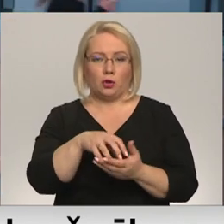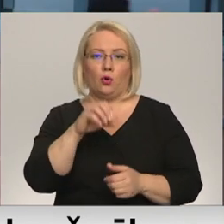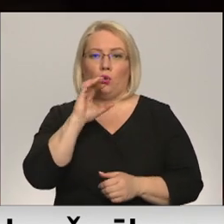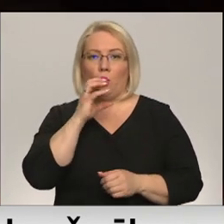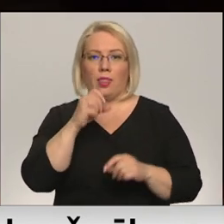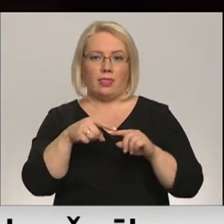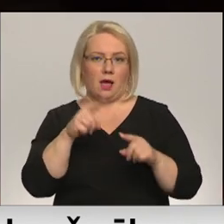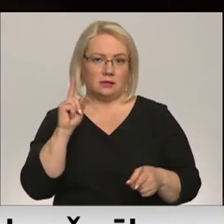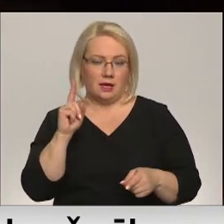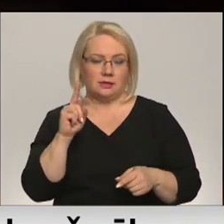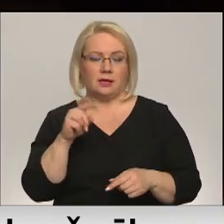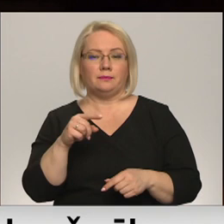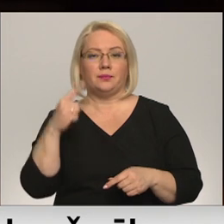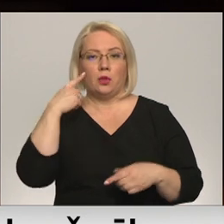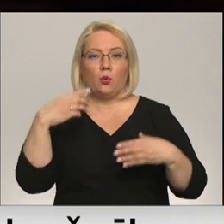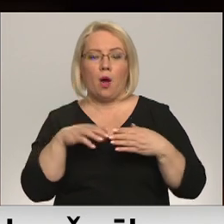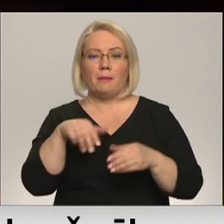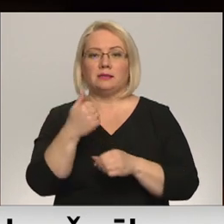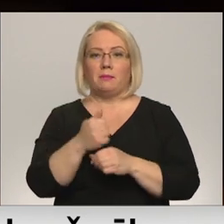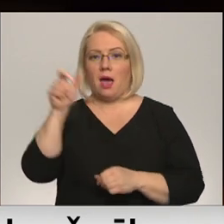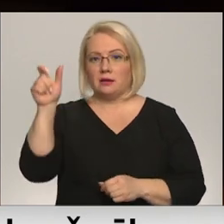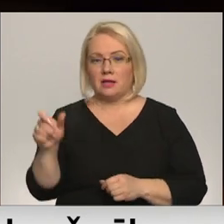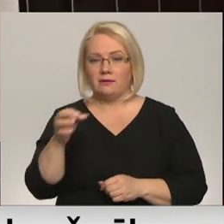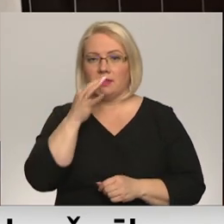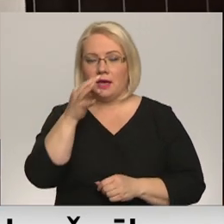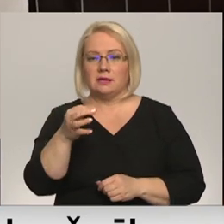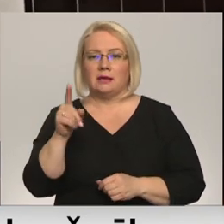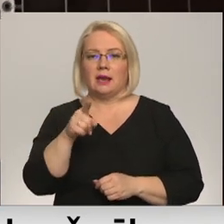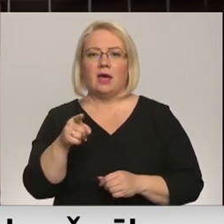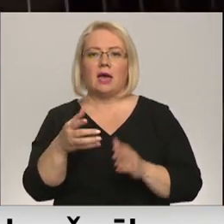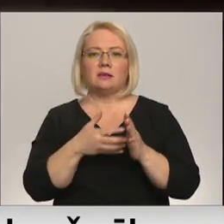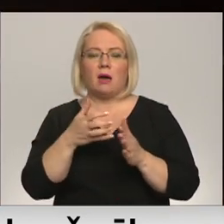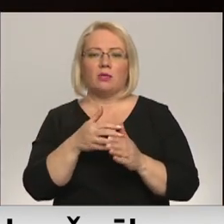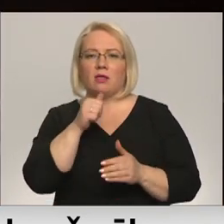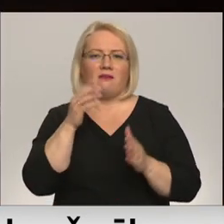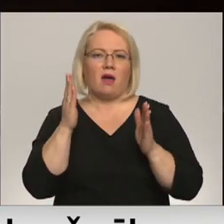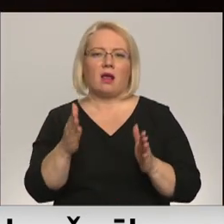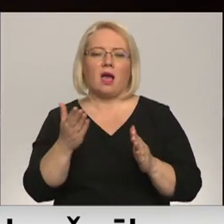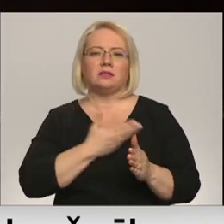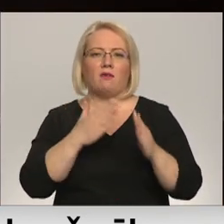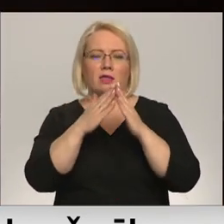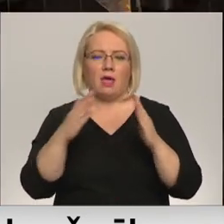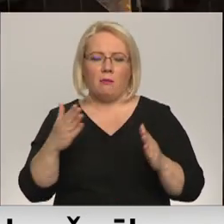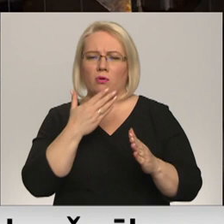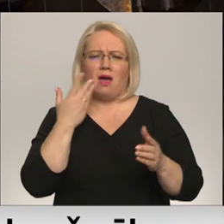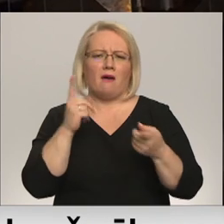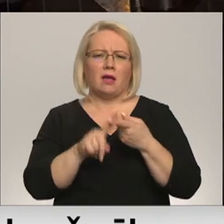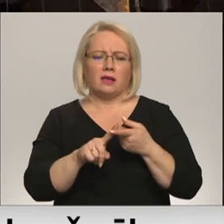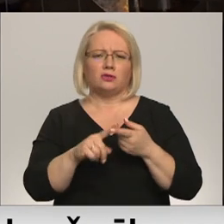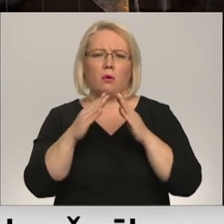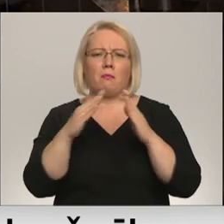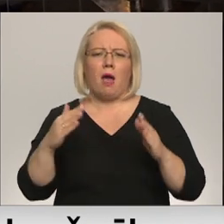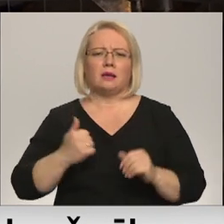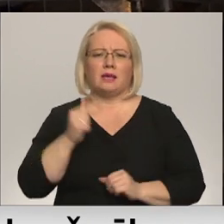atslēdz, protams. Domas pārstāvis uzstāja, ka Lēņielas 5 nams nedrīkst būt eksploatēts kā dzīvojamā māja, neatkarīgi no tā, kurš ir nama īpašnieks. Viņa prāt, visu šo